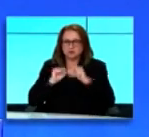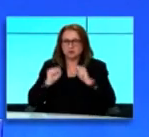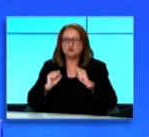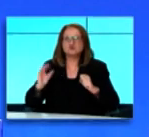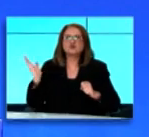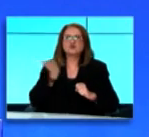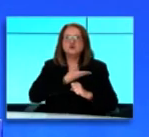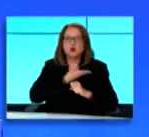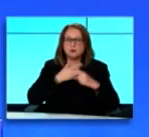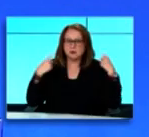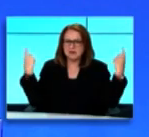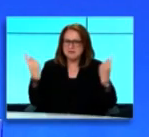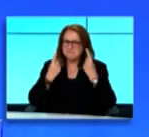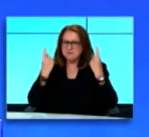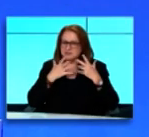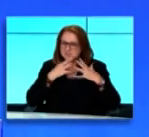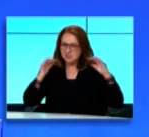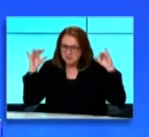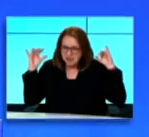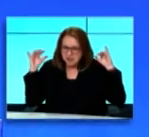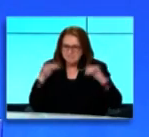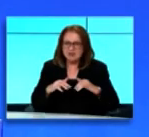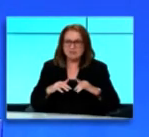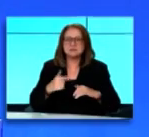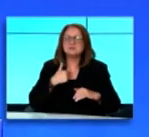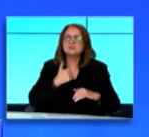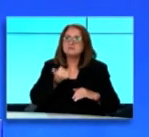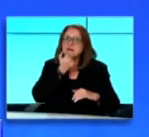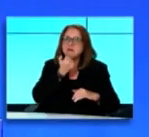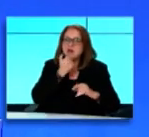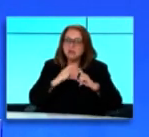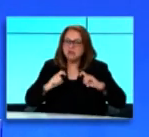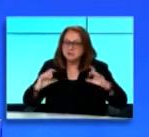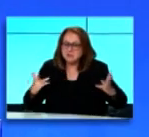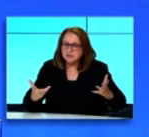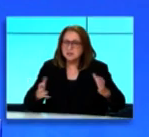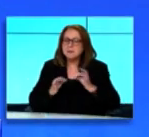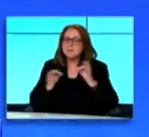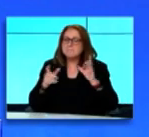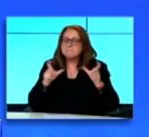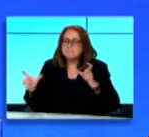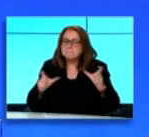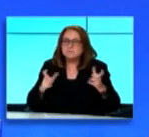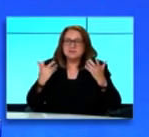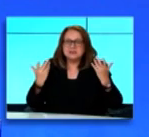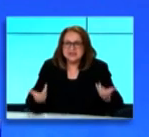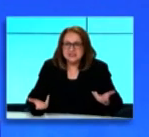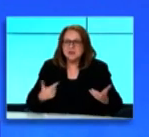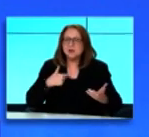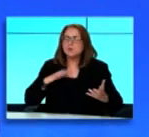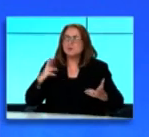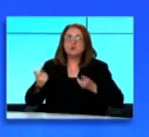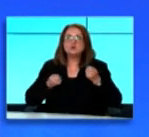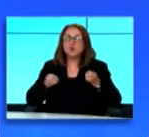ήμασταν, αλλά και τι λάθη κάναμε, πώς οργανώσαμε την πολιτική προστασία αυτούς τους τελευταίους